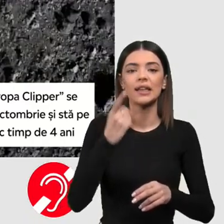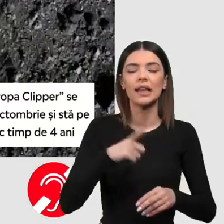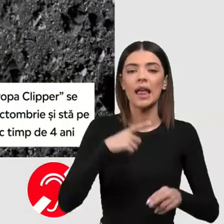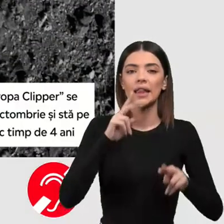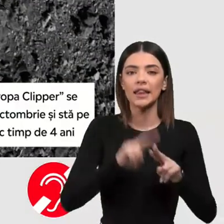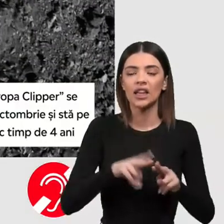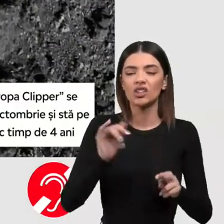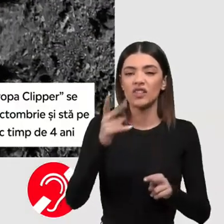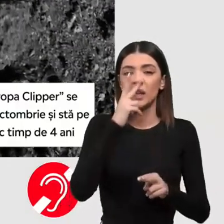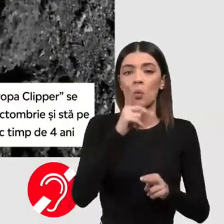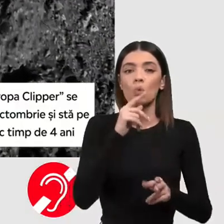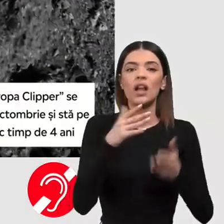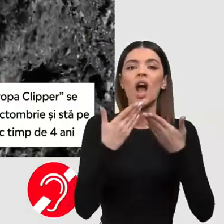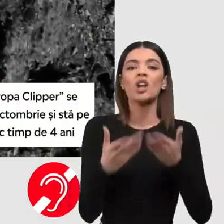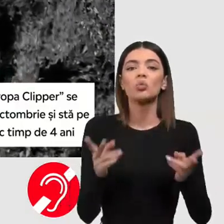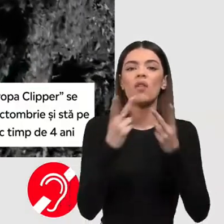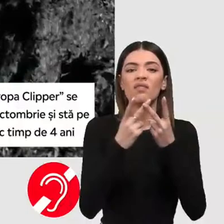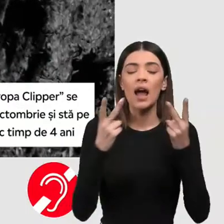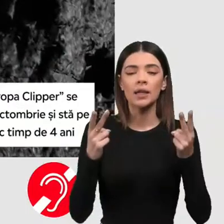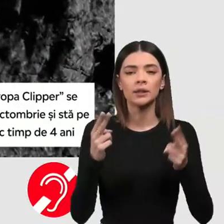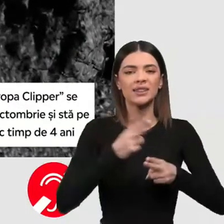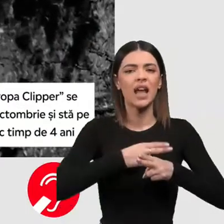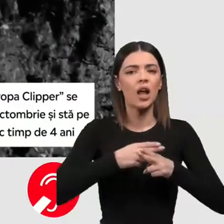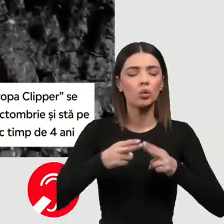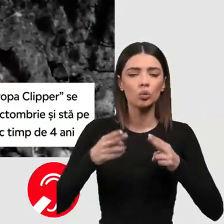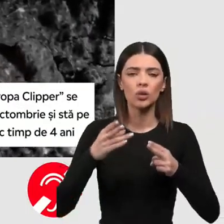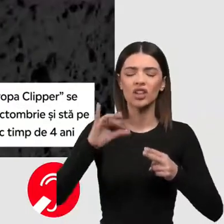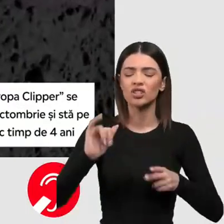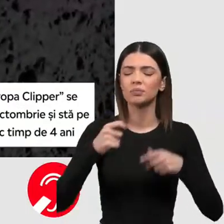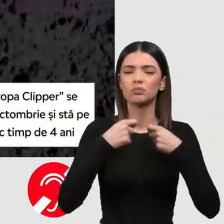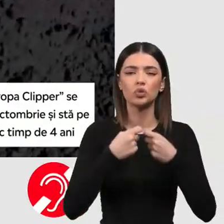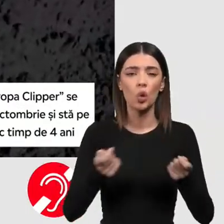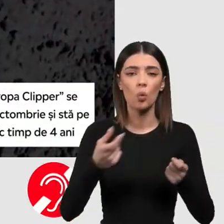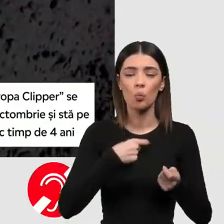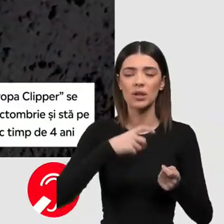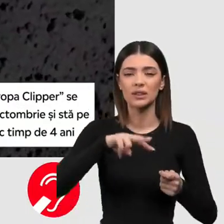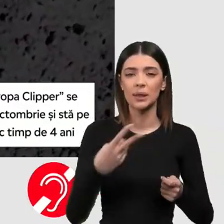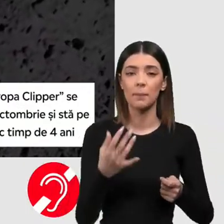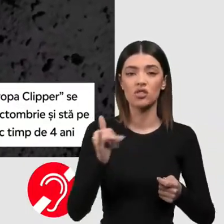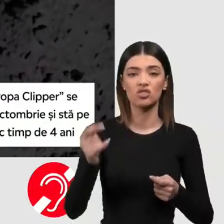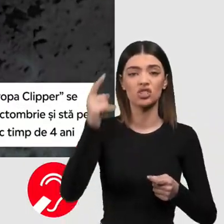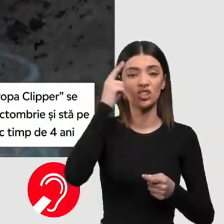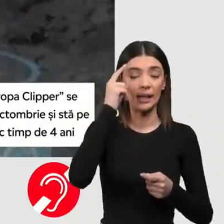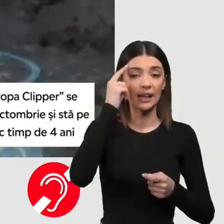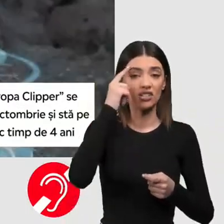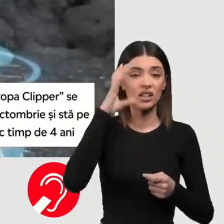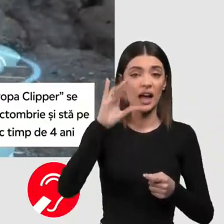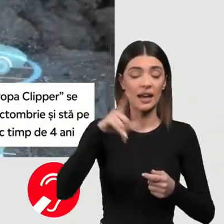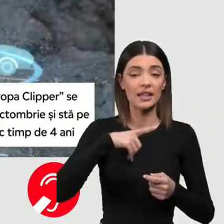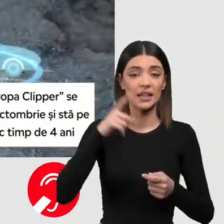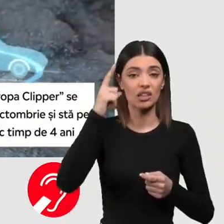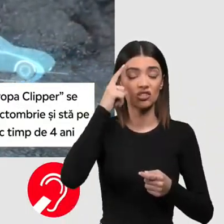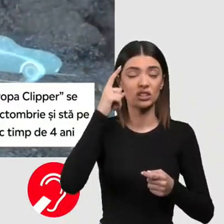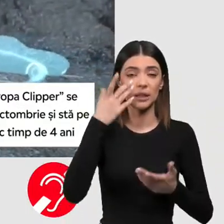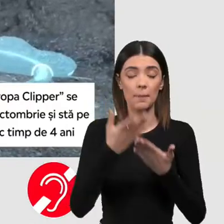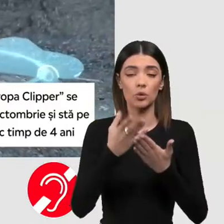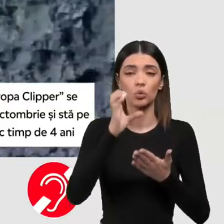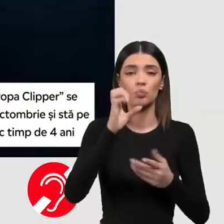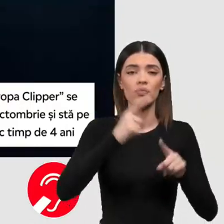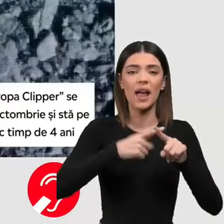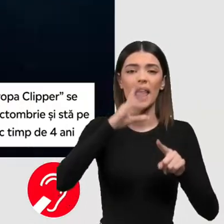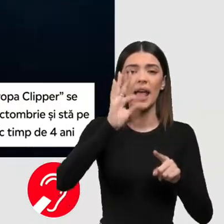despre originea vieții, natura conștiinței și eventual posibilitatea inteligenței existența inteligenței extraterestre. De